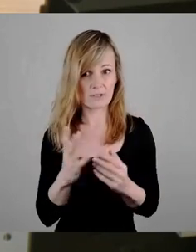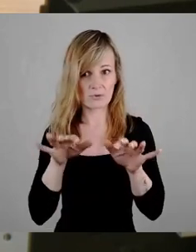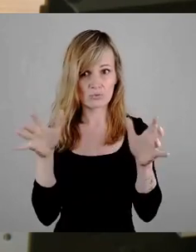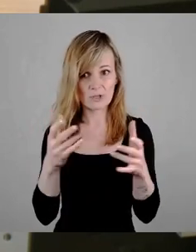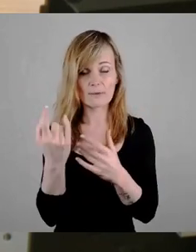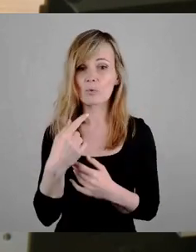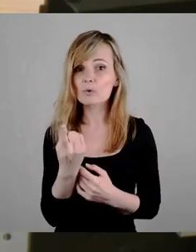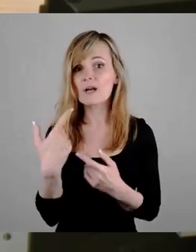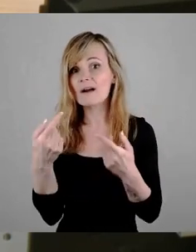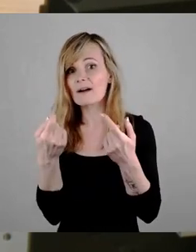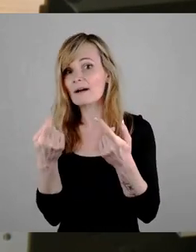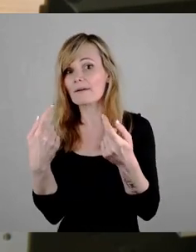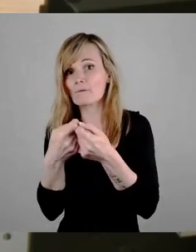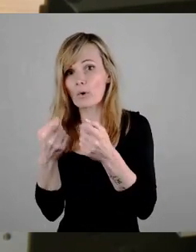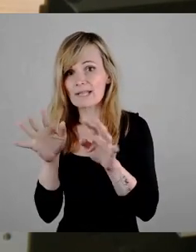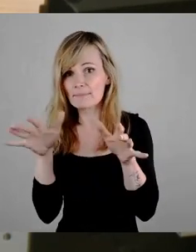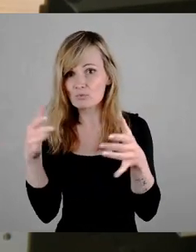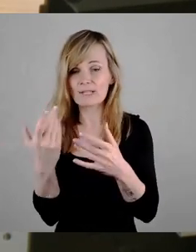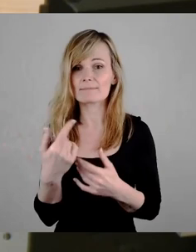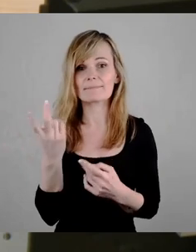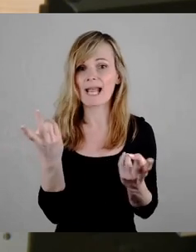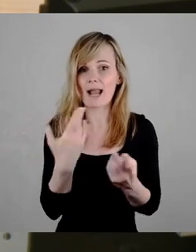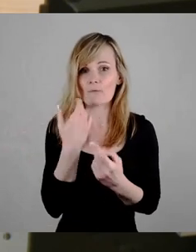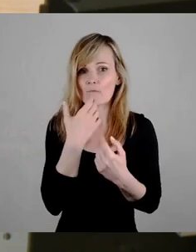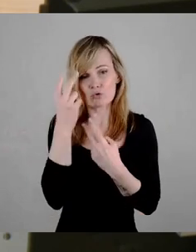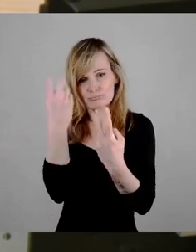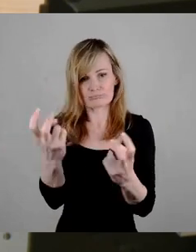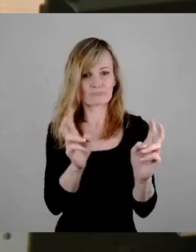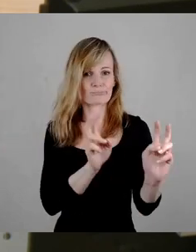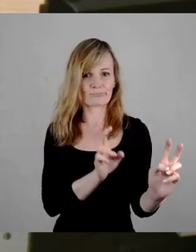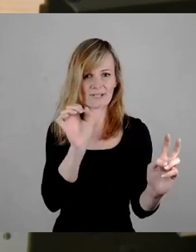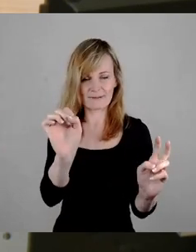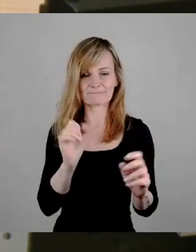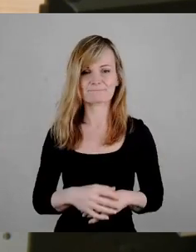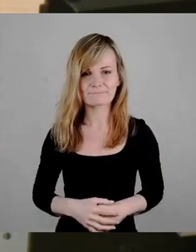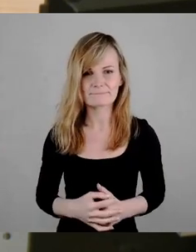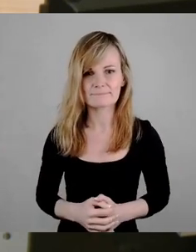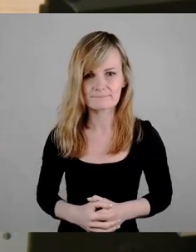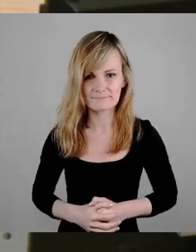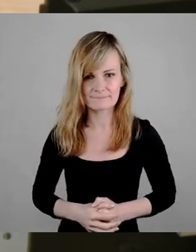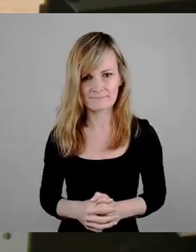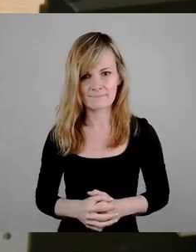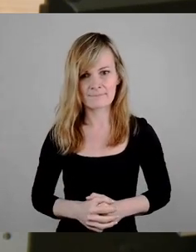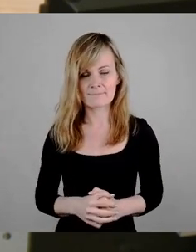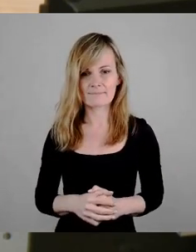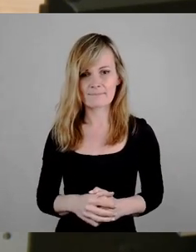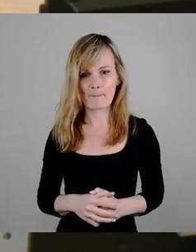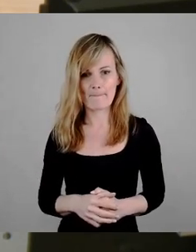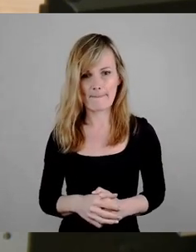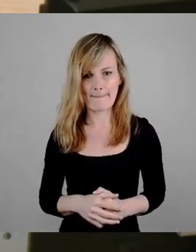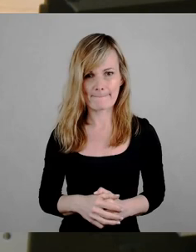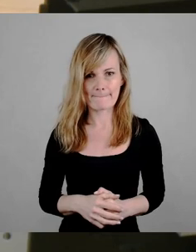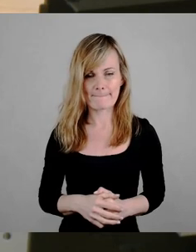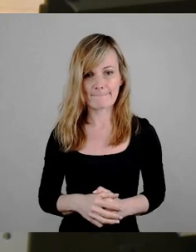Freunden am Stream, man kann ja sein, wo man gern möchte. Wieder mal und auch wichtig, eine Vorlage